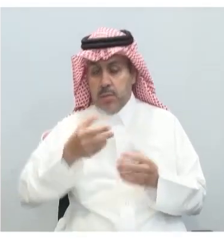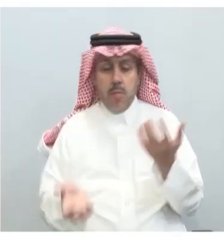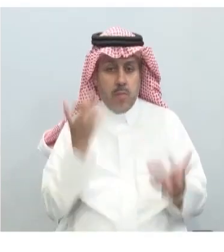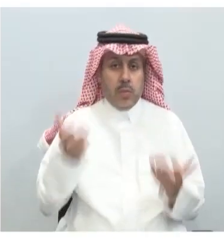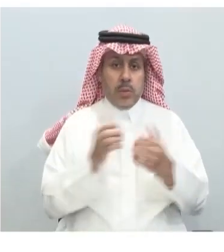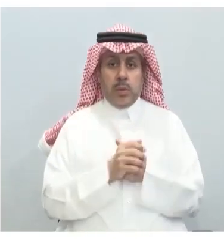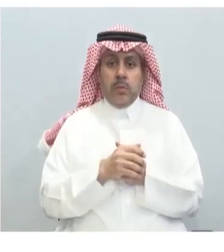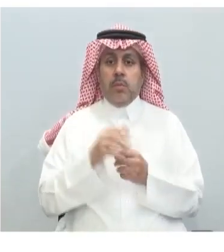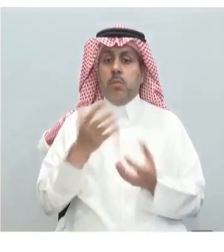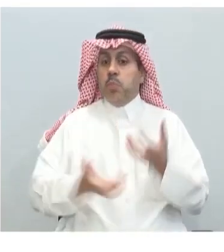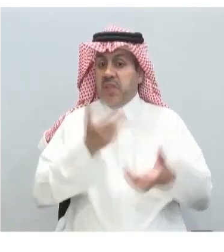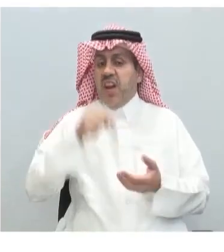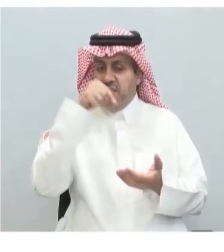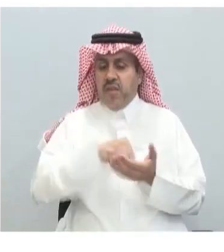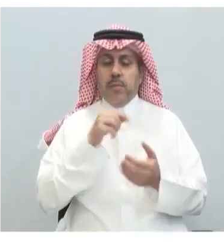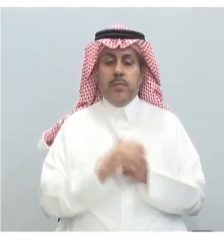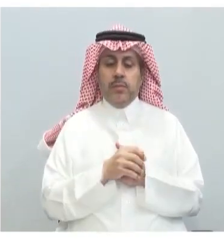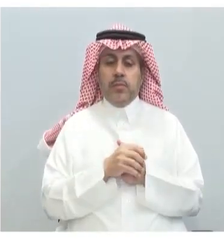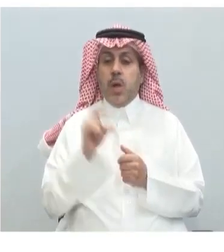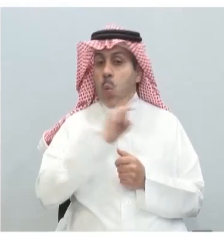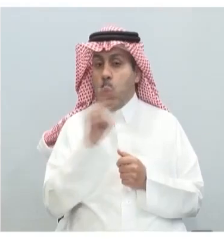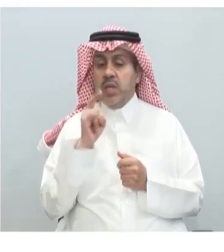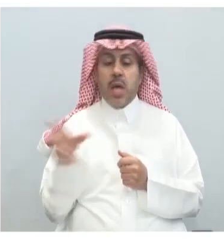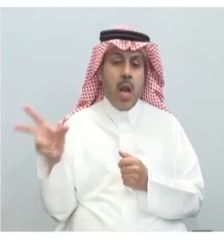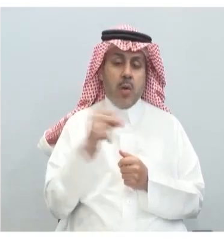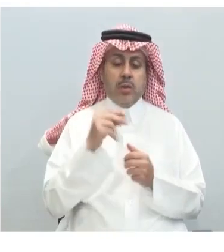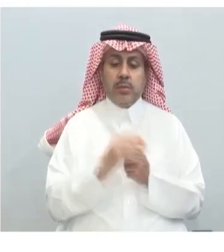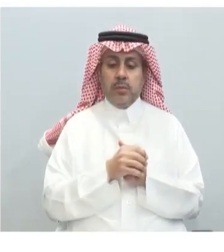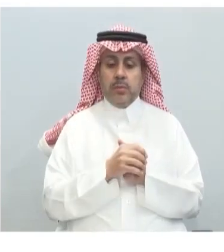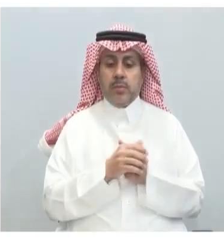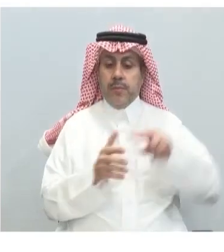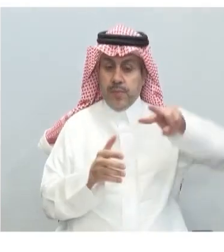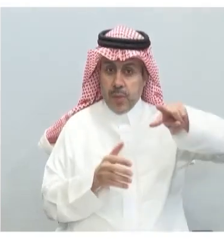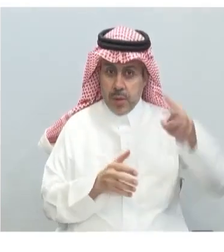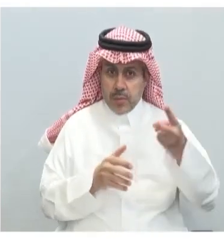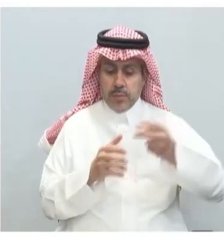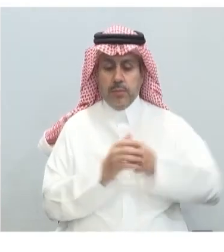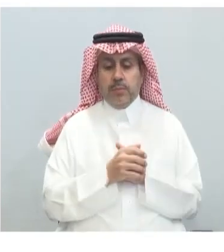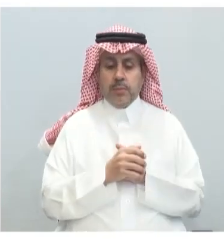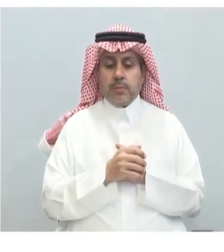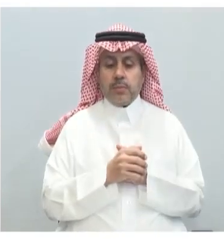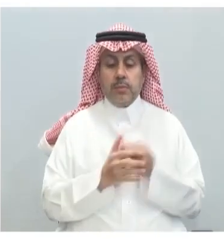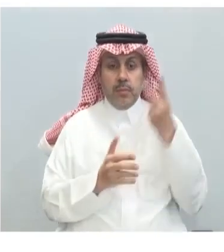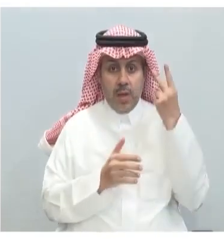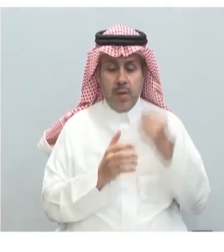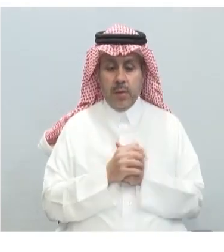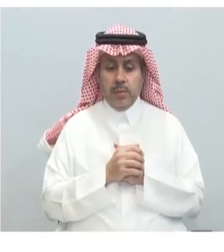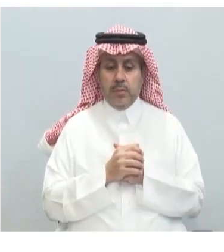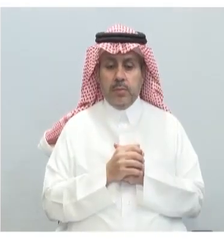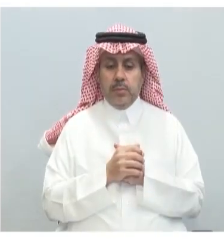لانها ضمن المتفاعلات وليس النواتج اذا هذه نعكسها الثانيه